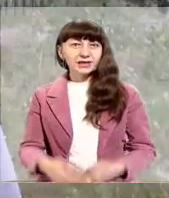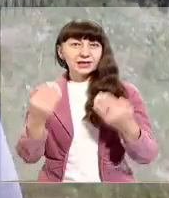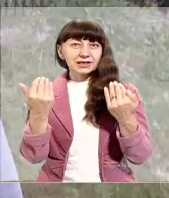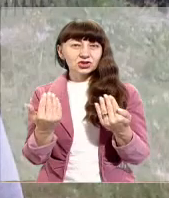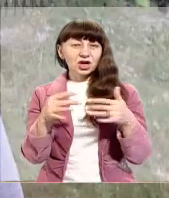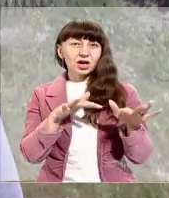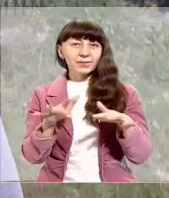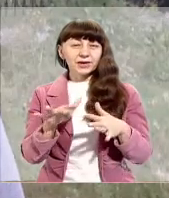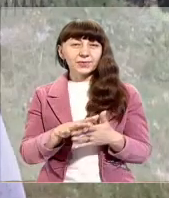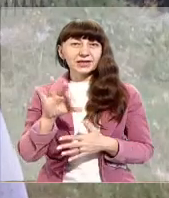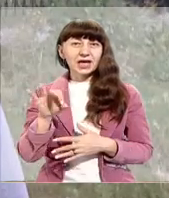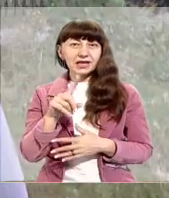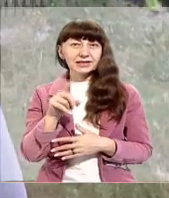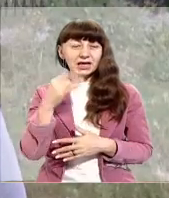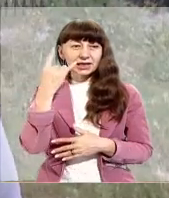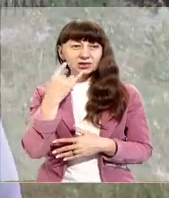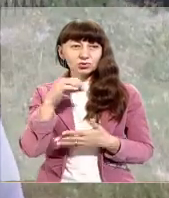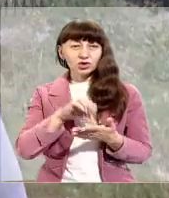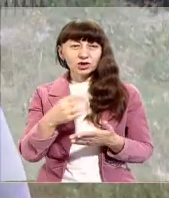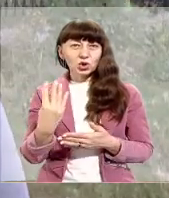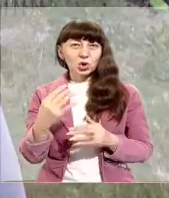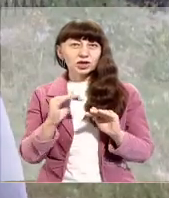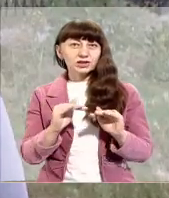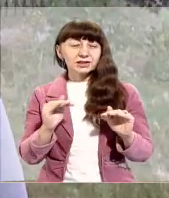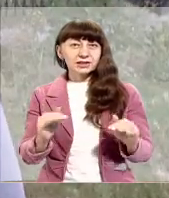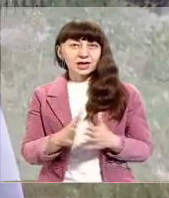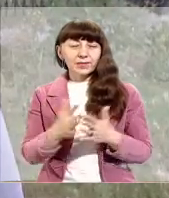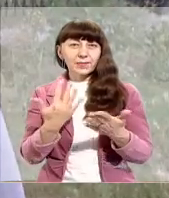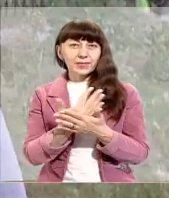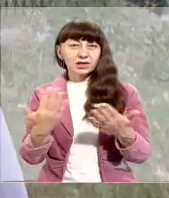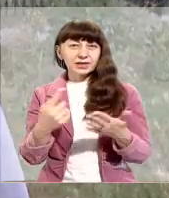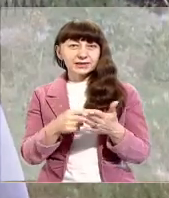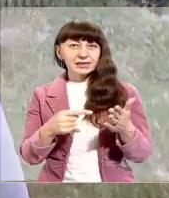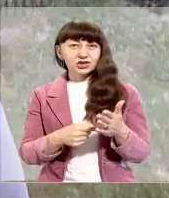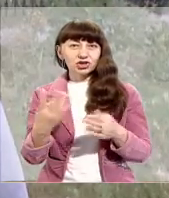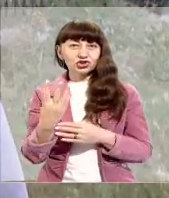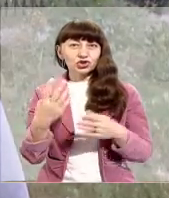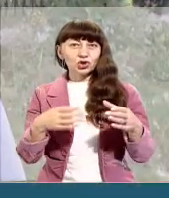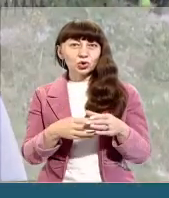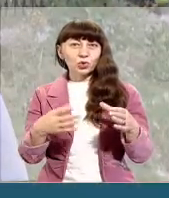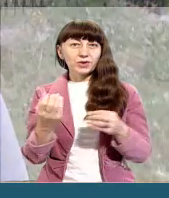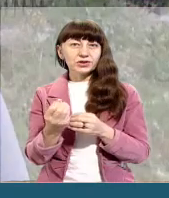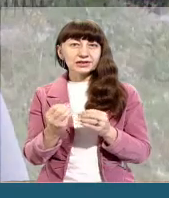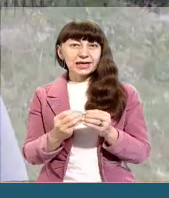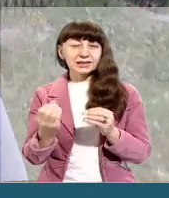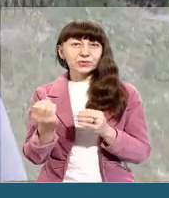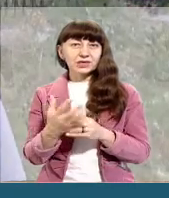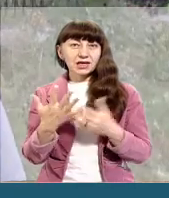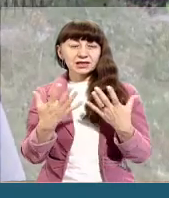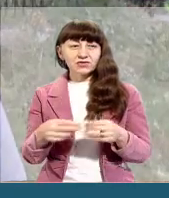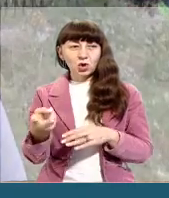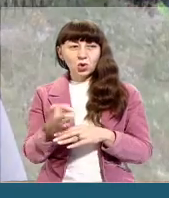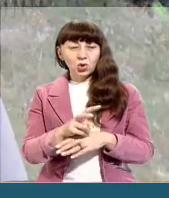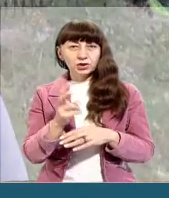Сейчас в акции «Таза Казахстан» участвует порядка 40 детей. Мы поделились на 4 группы. Каждые 10-15 дней выходим на работу